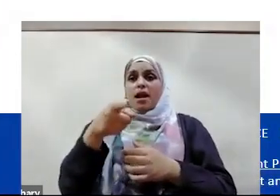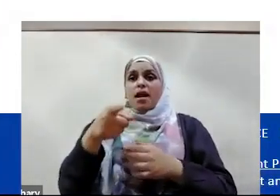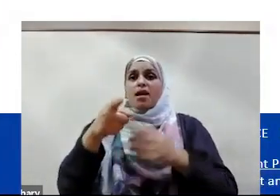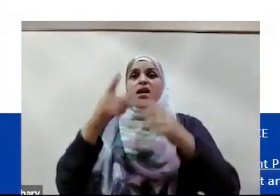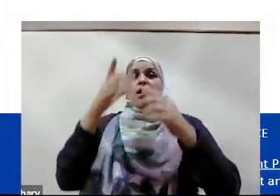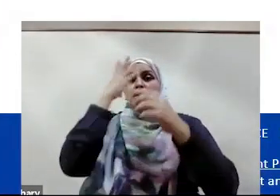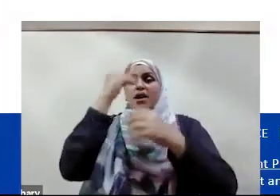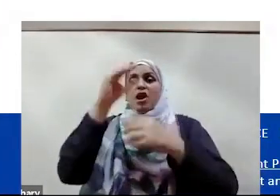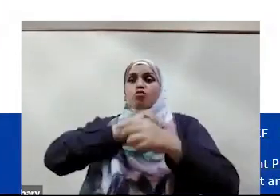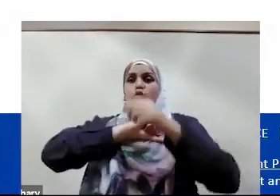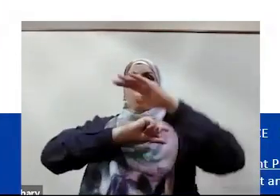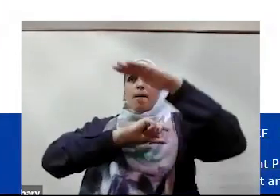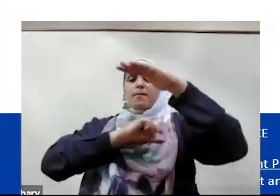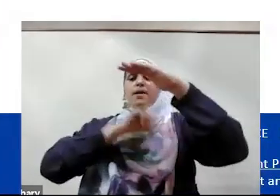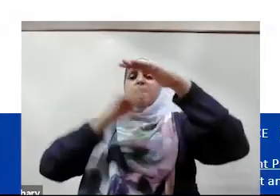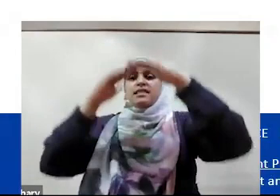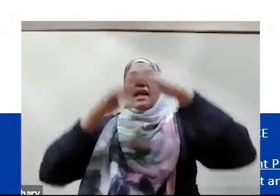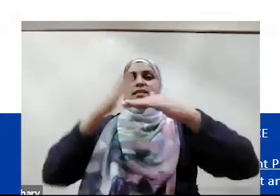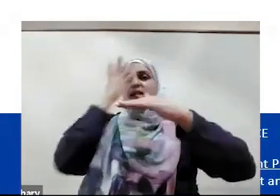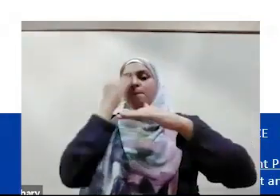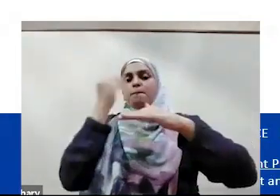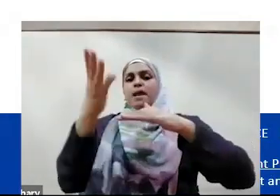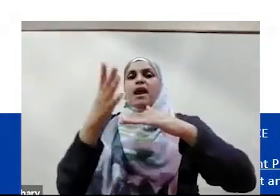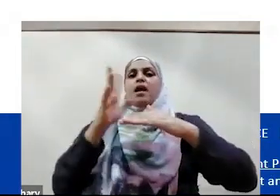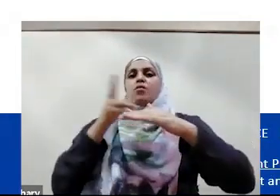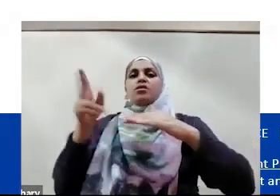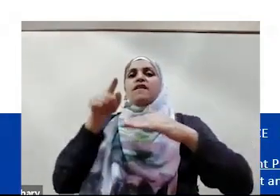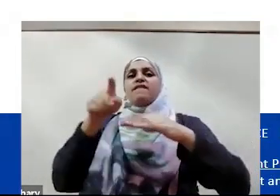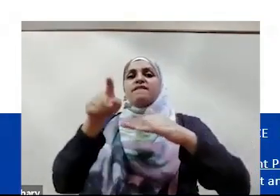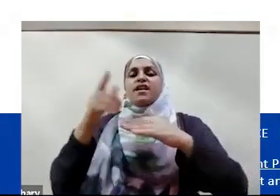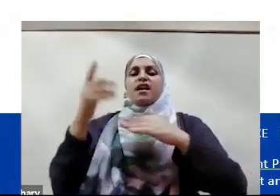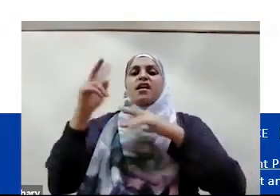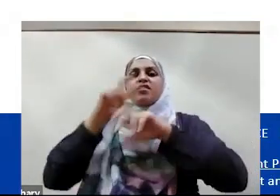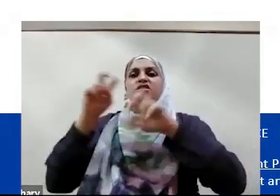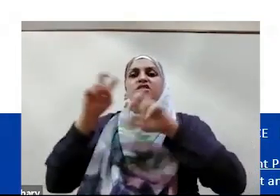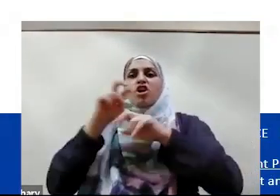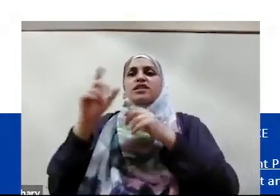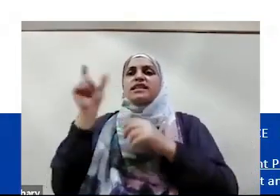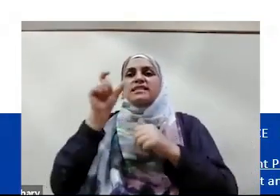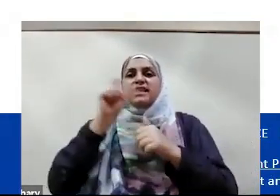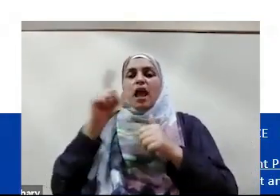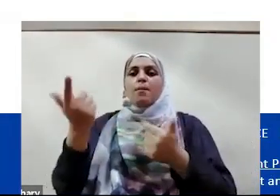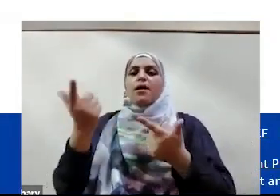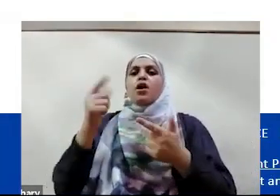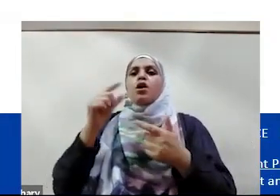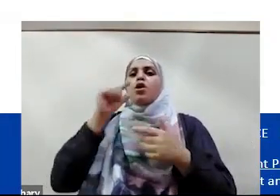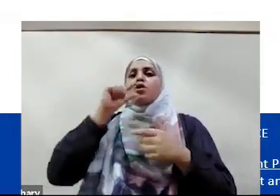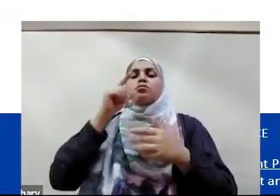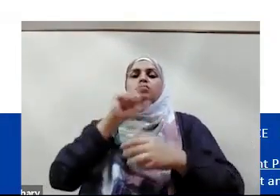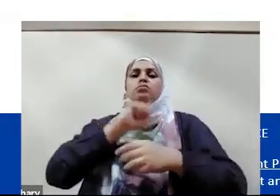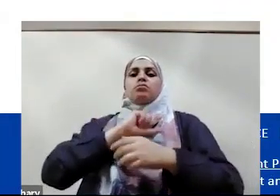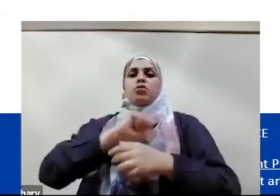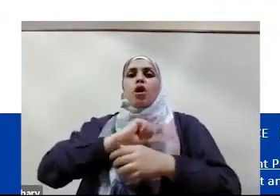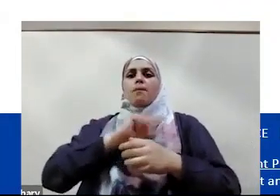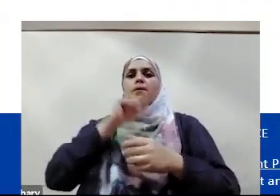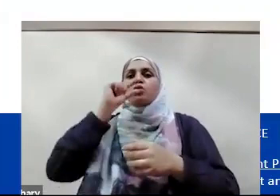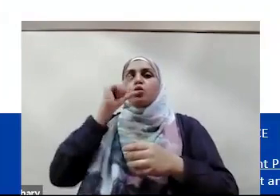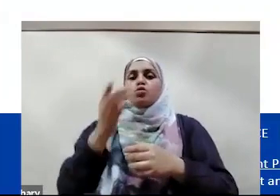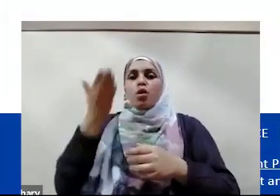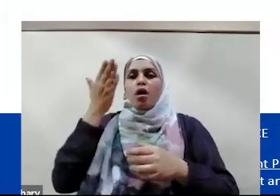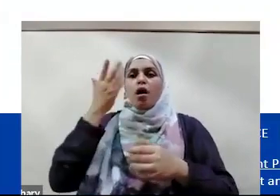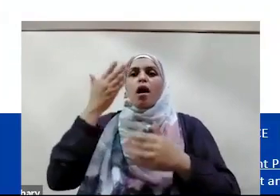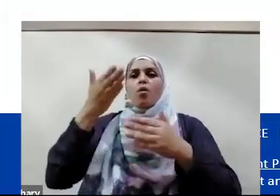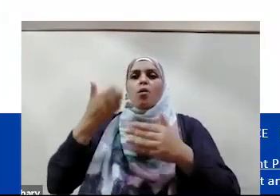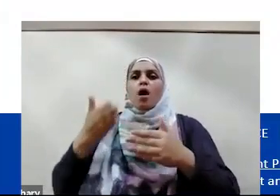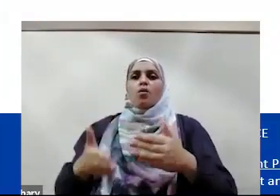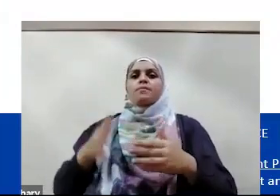ماجستير ومنحة الفنون ومنحة دراسات إسلامية ومنحة لطلاب الدكتوراه ومنح كتير جدا. فأما بيجي في الجزء بتاع